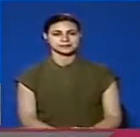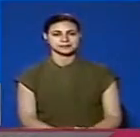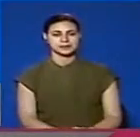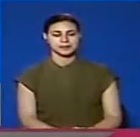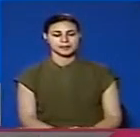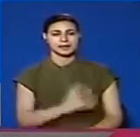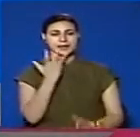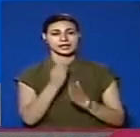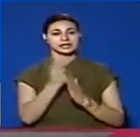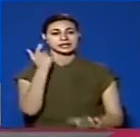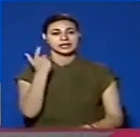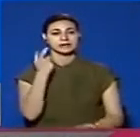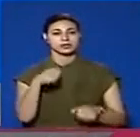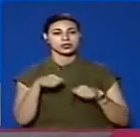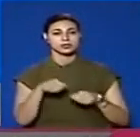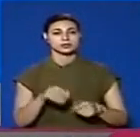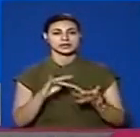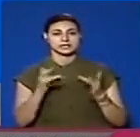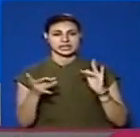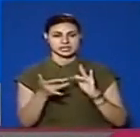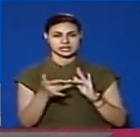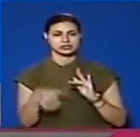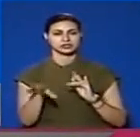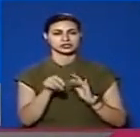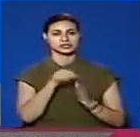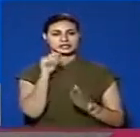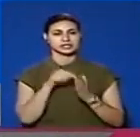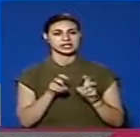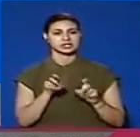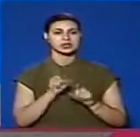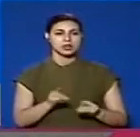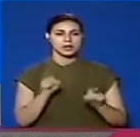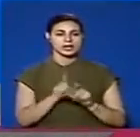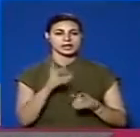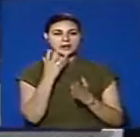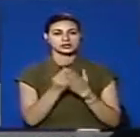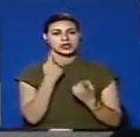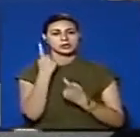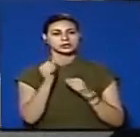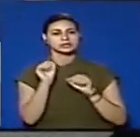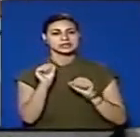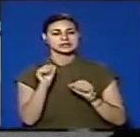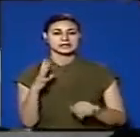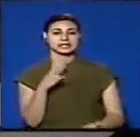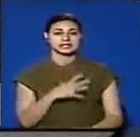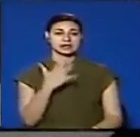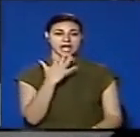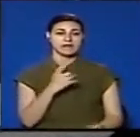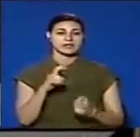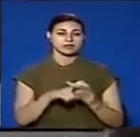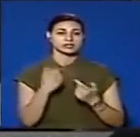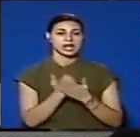საავტორო უფლებები ინტერნეტში, ინტერნეტის ხელმისაწვდომობის საკითხი, პროპაგანდა, პერსონალური მონაცემების დაცვა, საქართველოს და ევროკავშირის